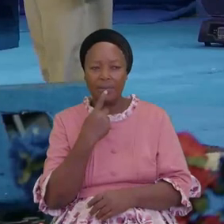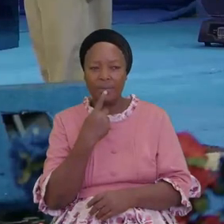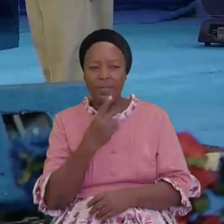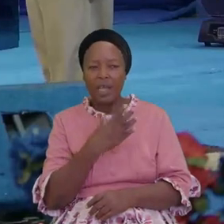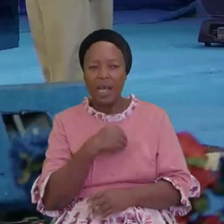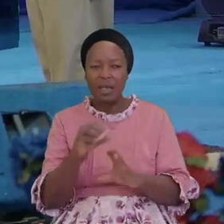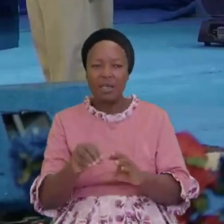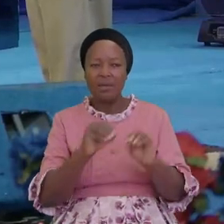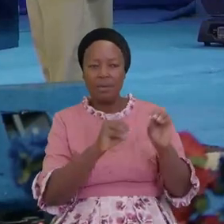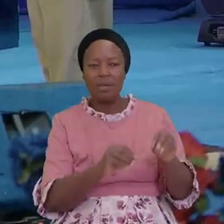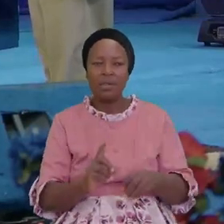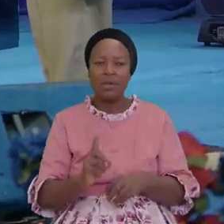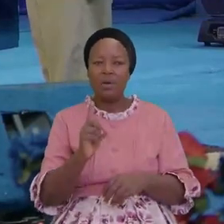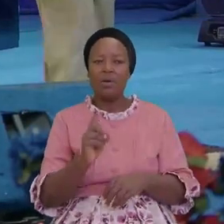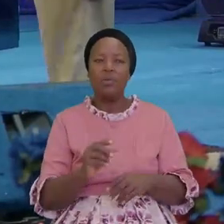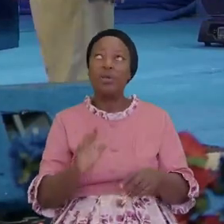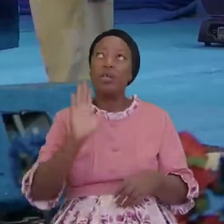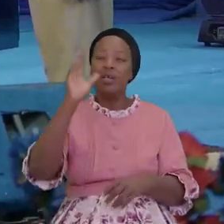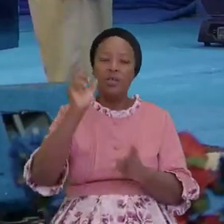Reçois de sa bouche l'instruction